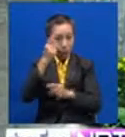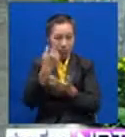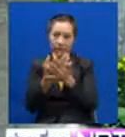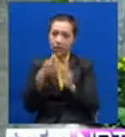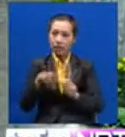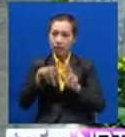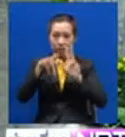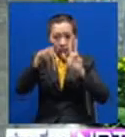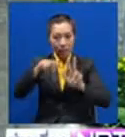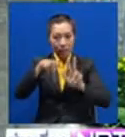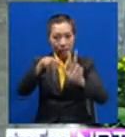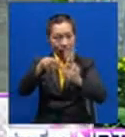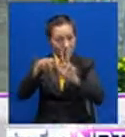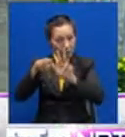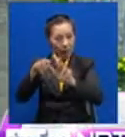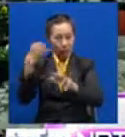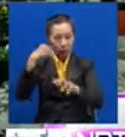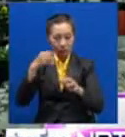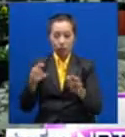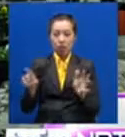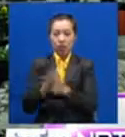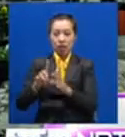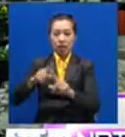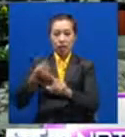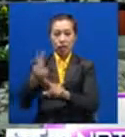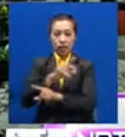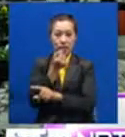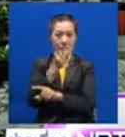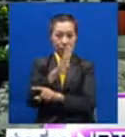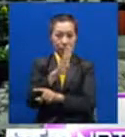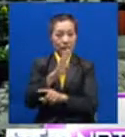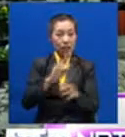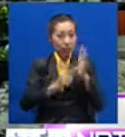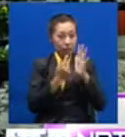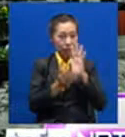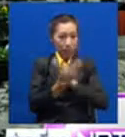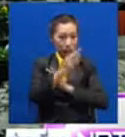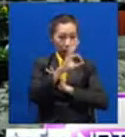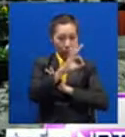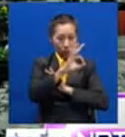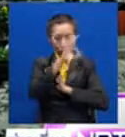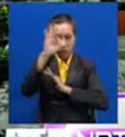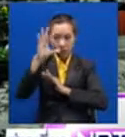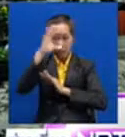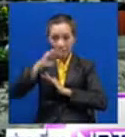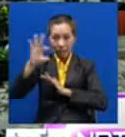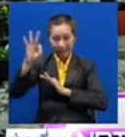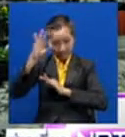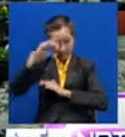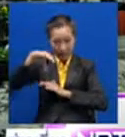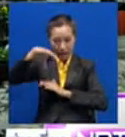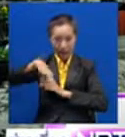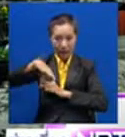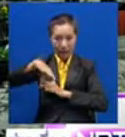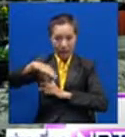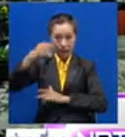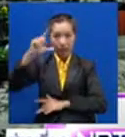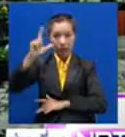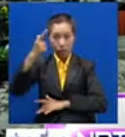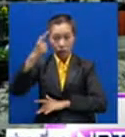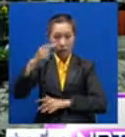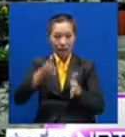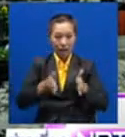แต่วันนี้ถึงวันที่14ธันวาคมเวลา 9:00 นถึง 21:00 นณอาคาร 7-8 Impact เมืองทองธ